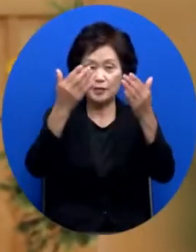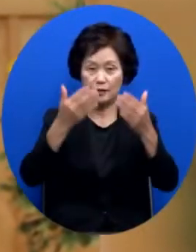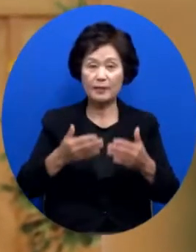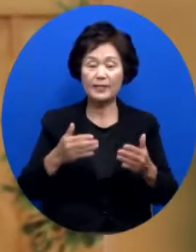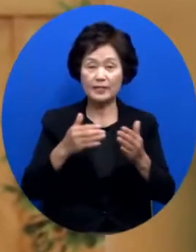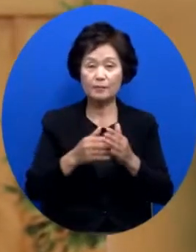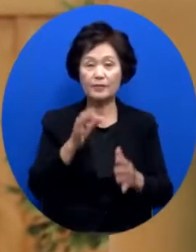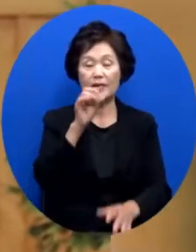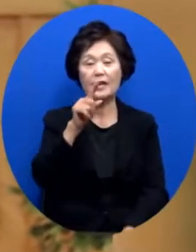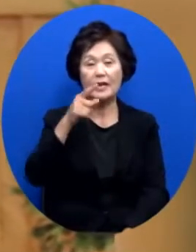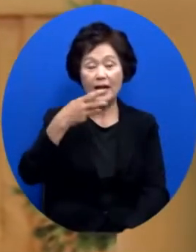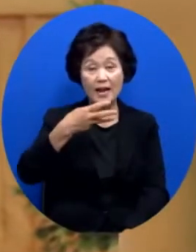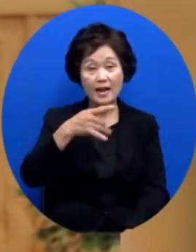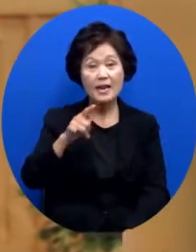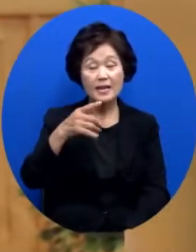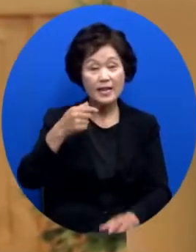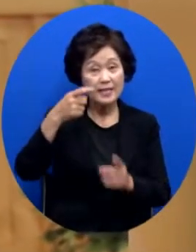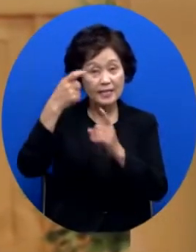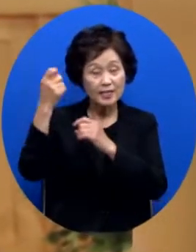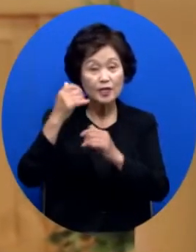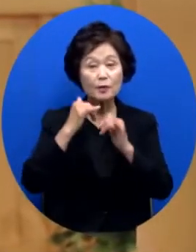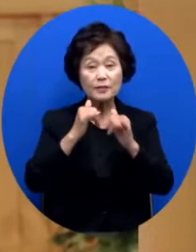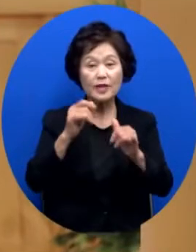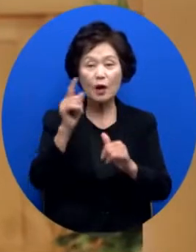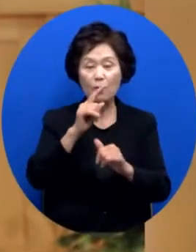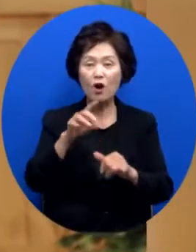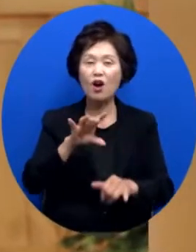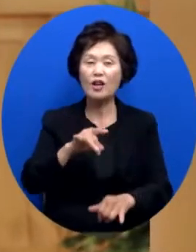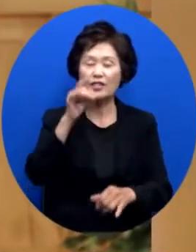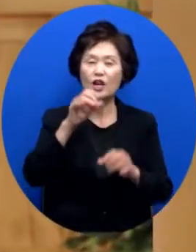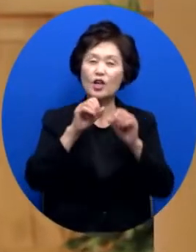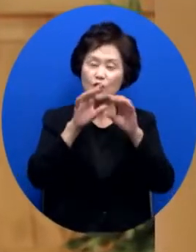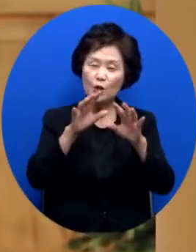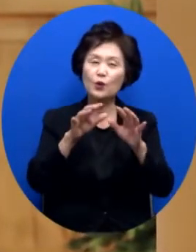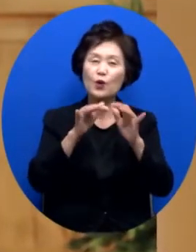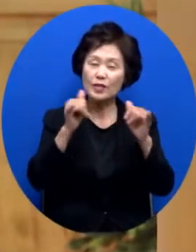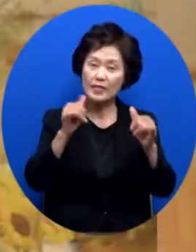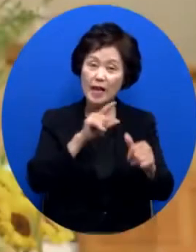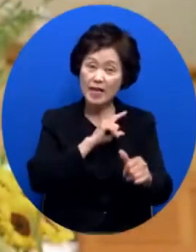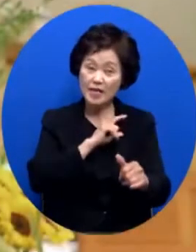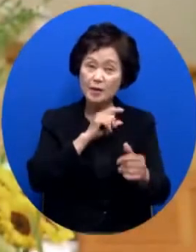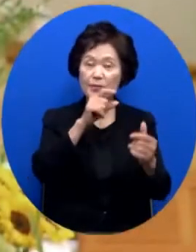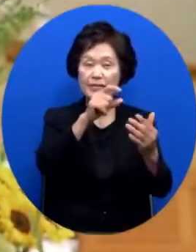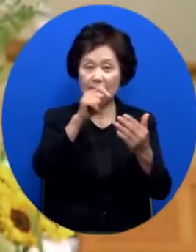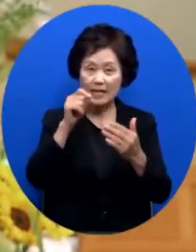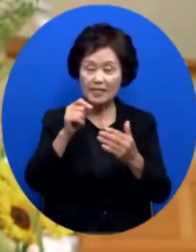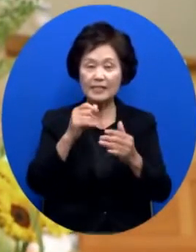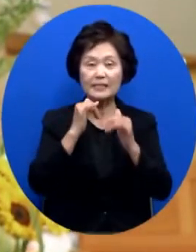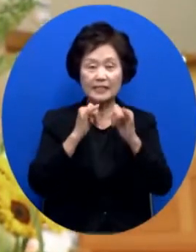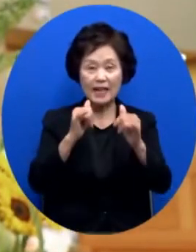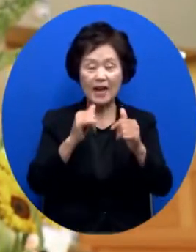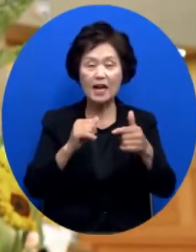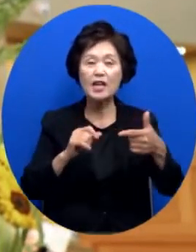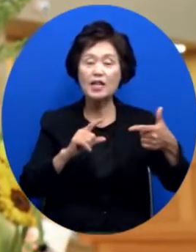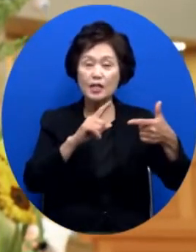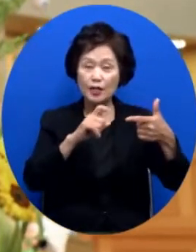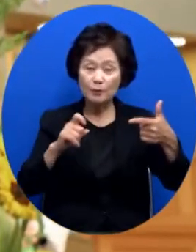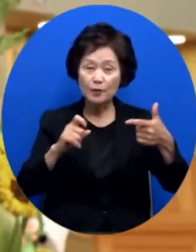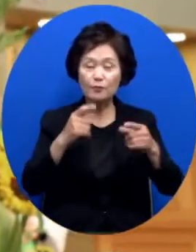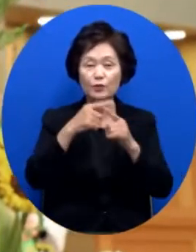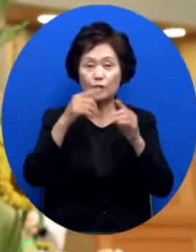갈렌 기념상 은 우리나라 첫 상주 선교사인 코레스 알렌의 사역을 기념하기 위해 남대문 교회가 제정한